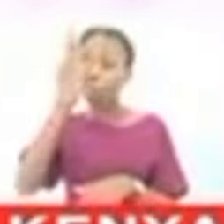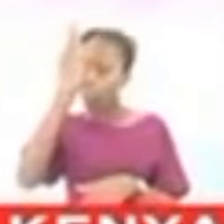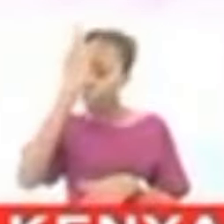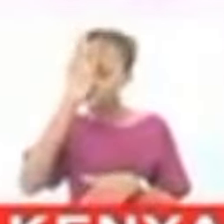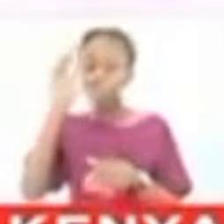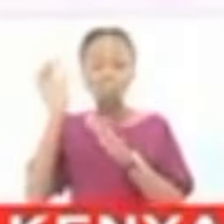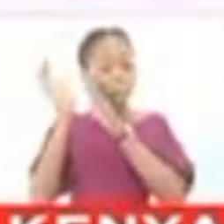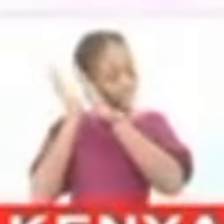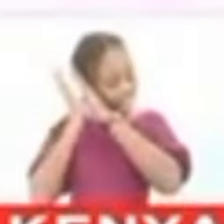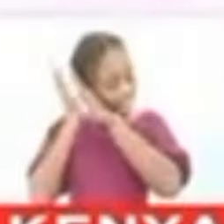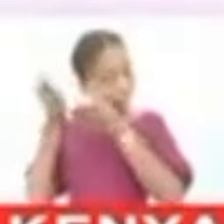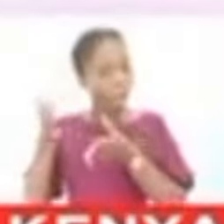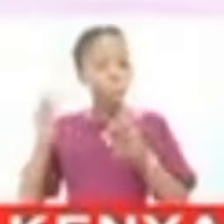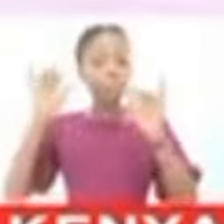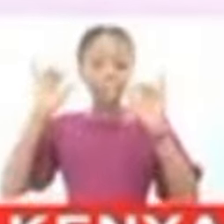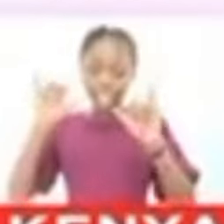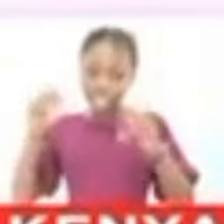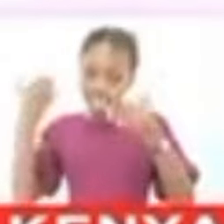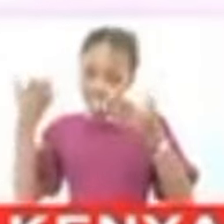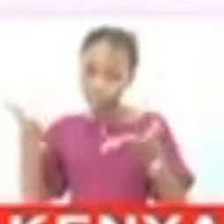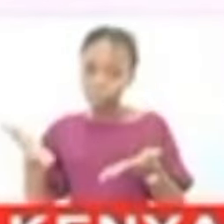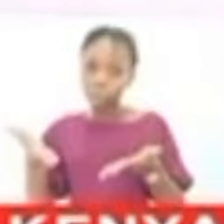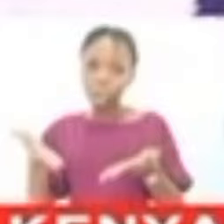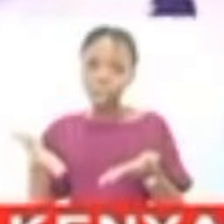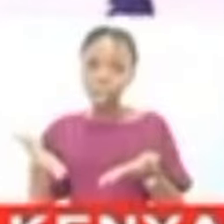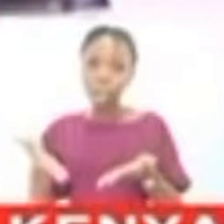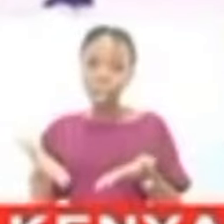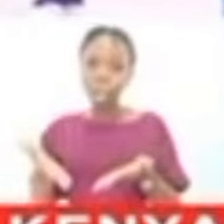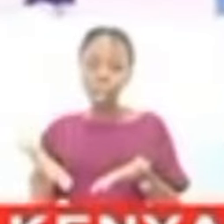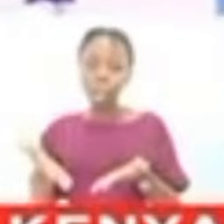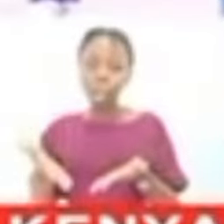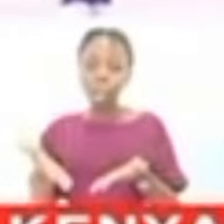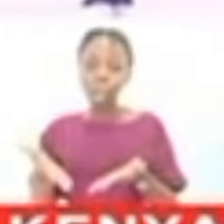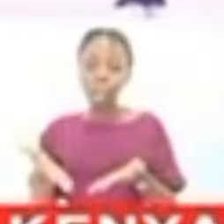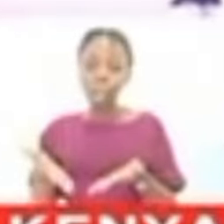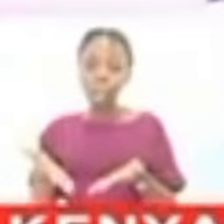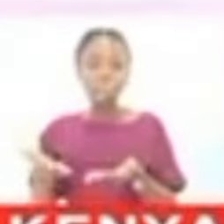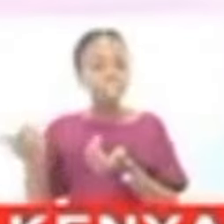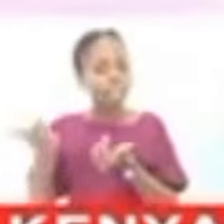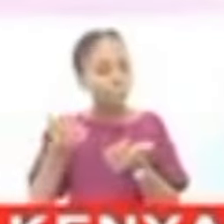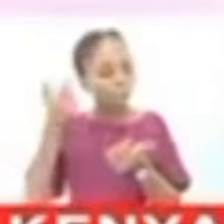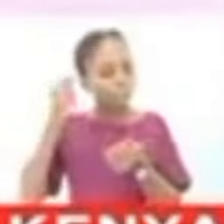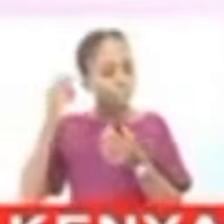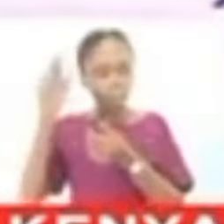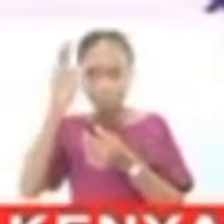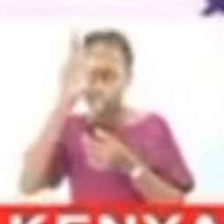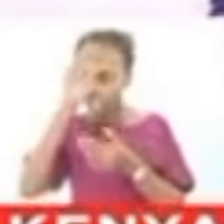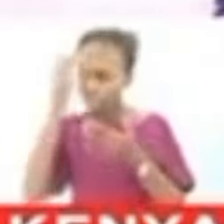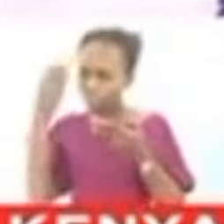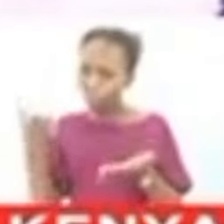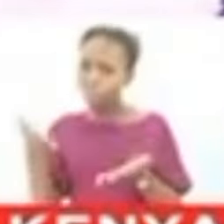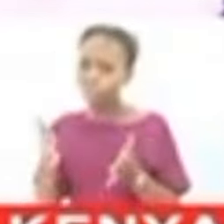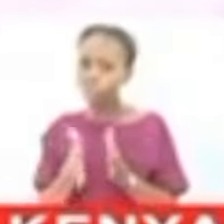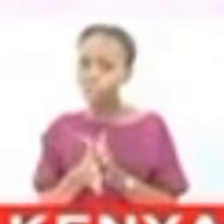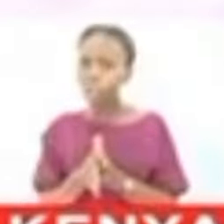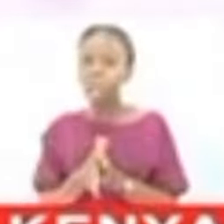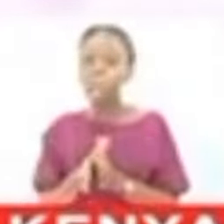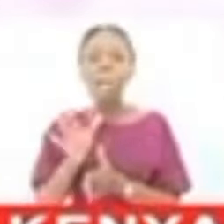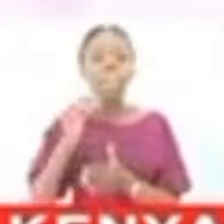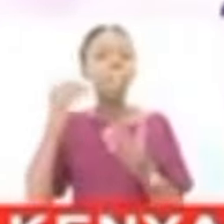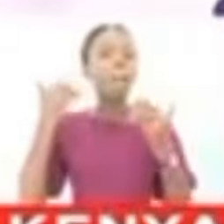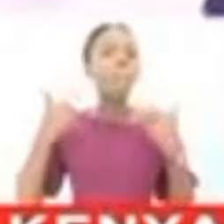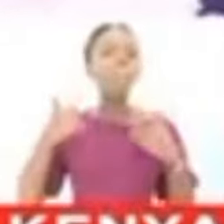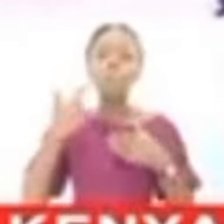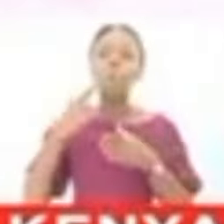wanalala hapa, wanakesha hapa, na Land Rover ya polisi ilikuwa inalalanga hapa, na